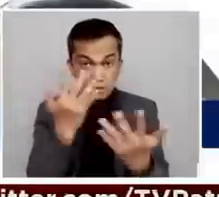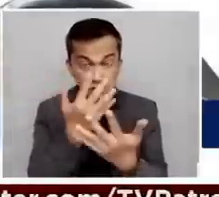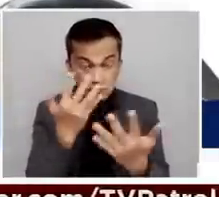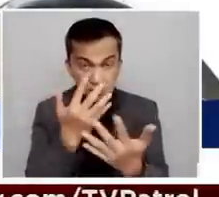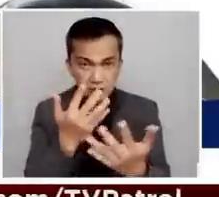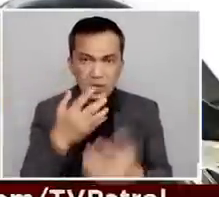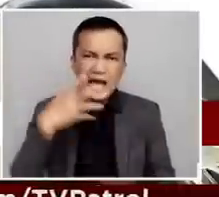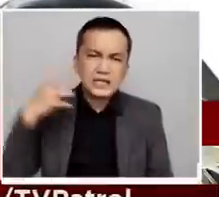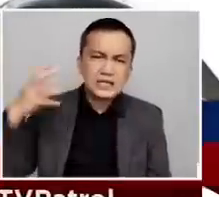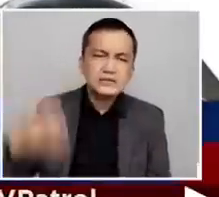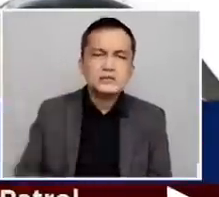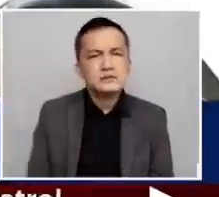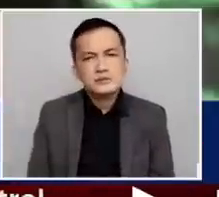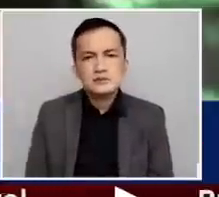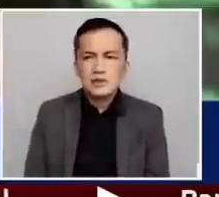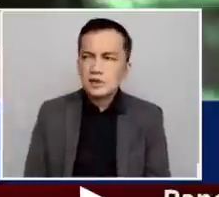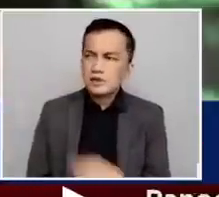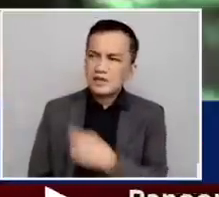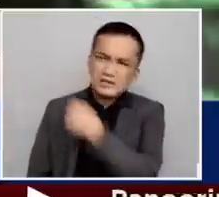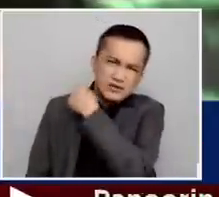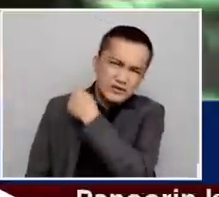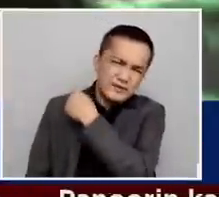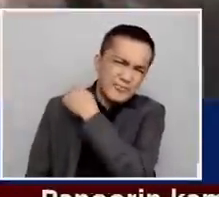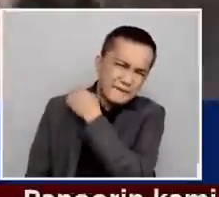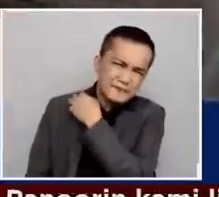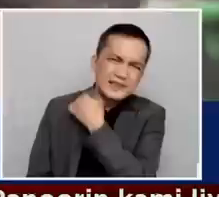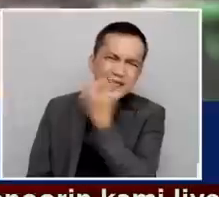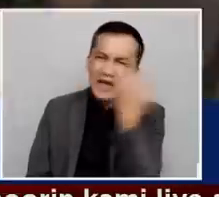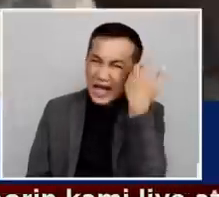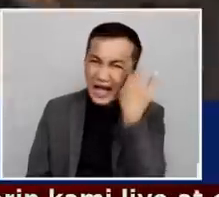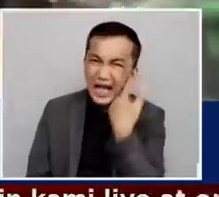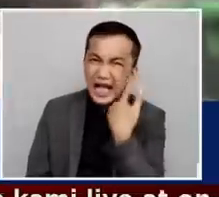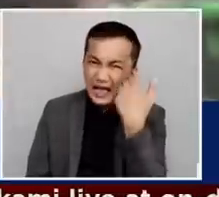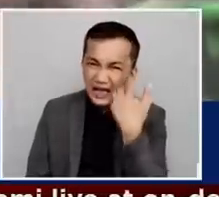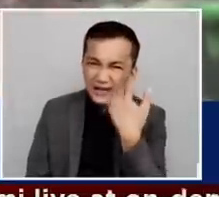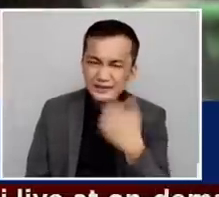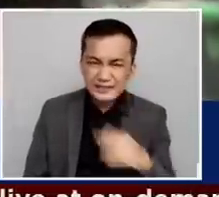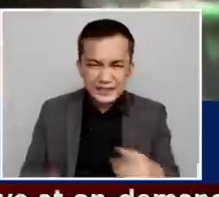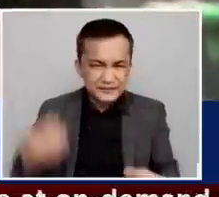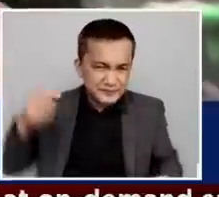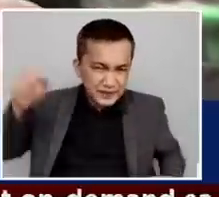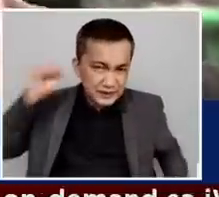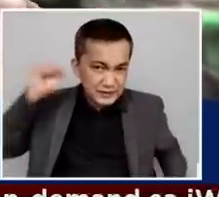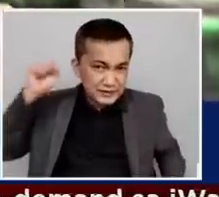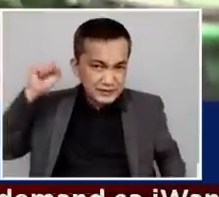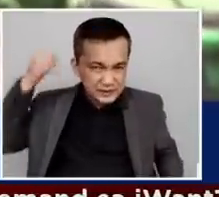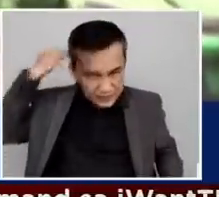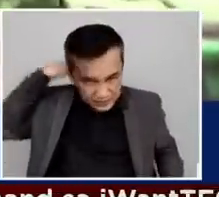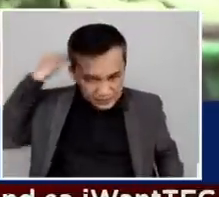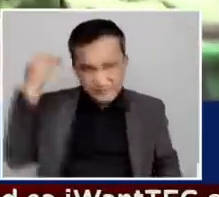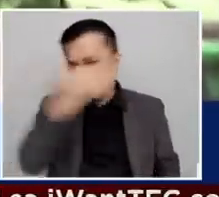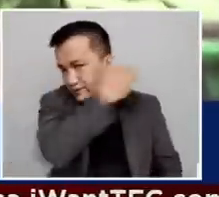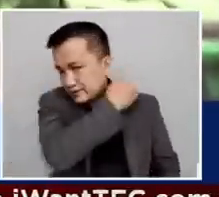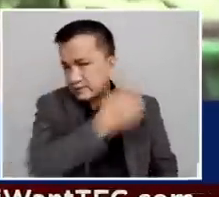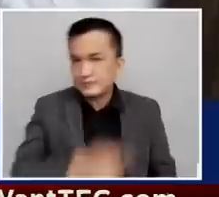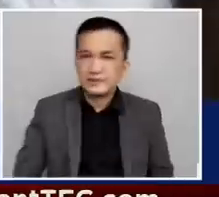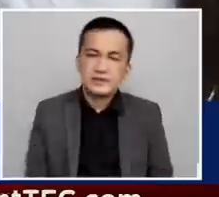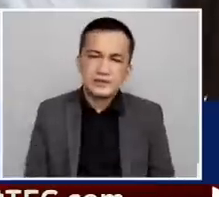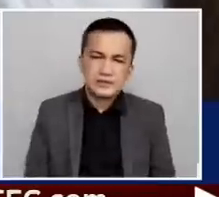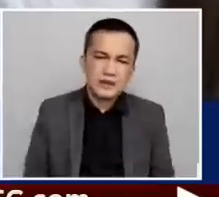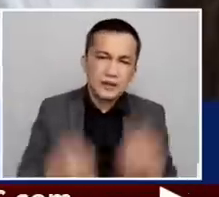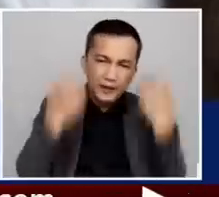init. Tapos sa likod, pawis talaga. So kailangan talaga may towel. Opo, para pamunas po na pawis